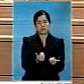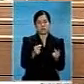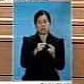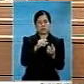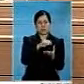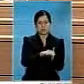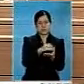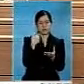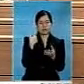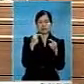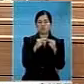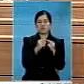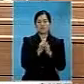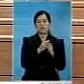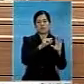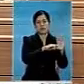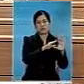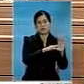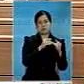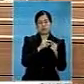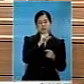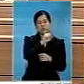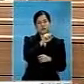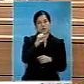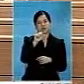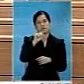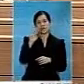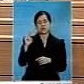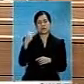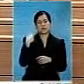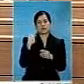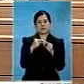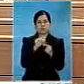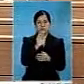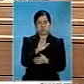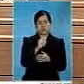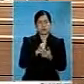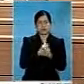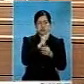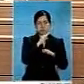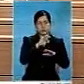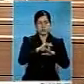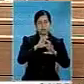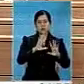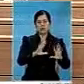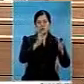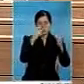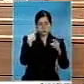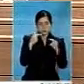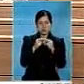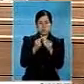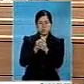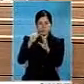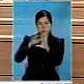แล้วห้ามไปเป็นสวหรือเป็นสวก็ต้องห้ามเป็นสสพ้นจากตำแหน่งแล้วกี่ปีถึงจะมาลงสมัคร